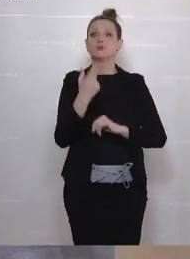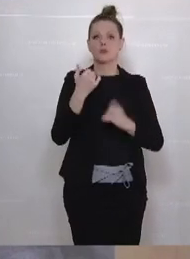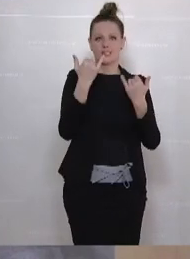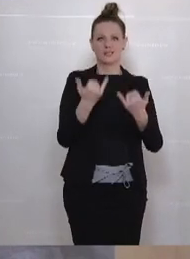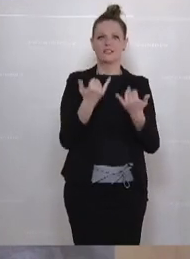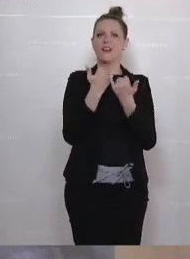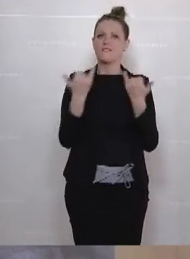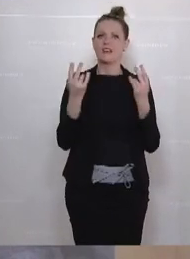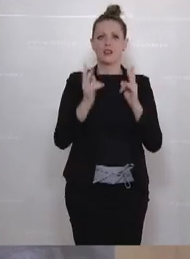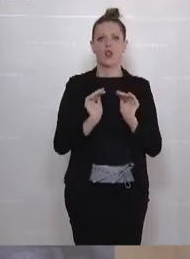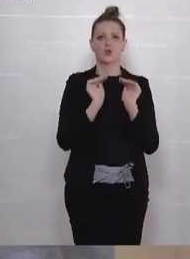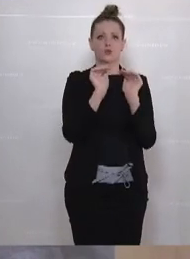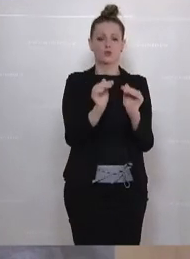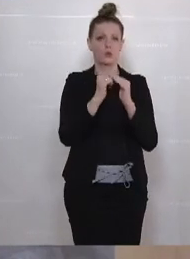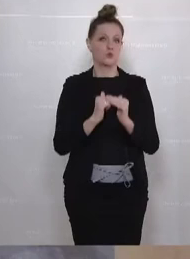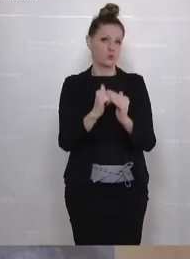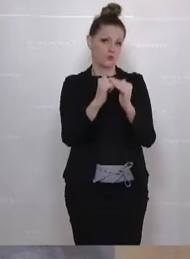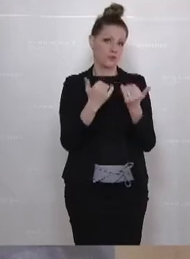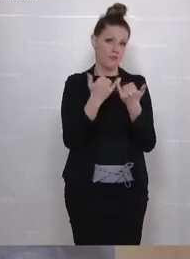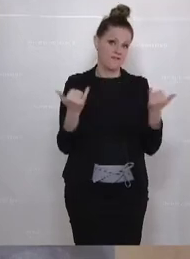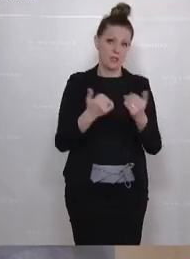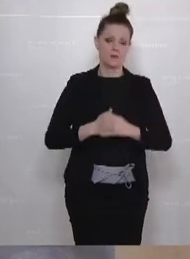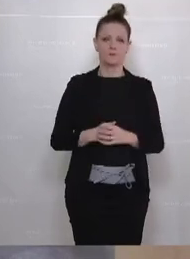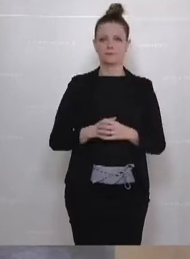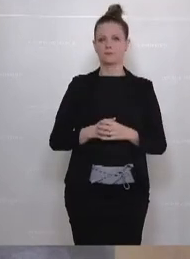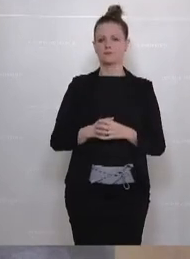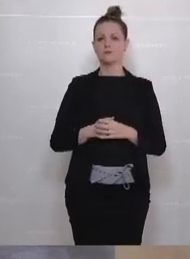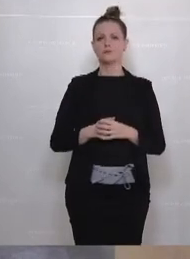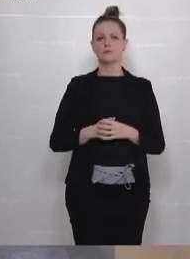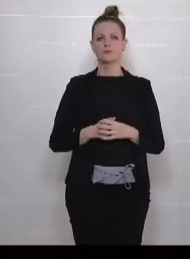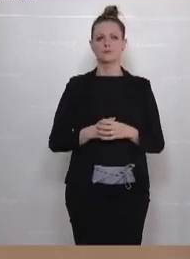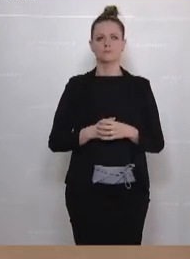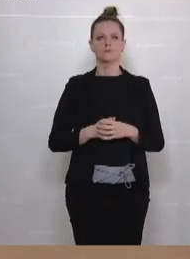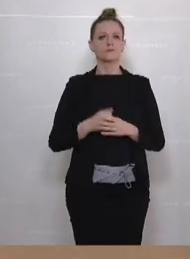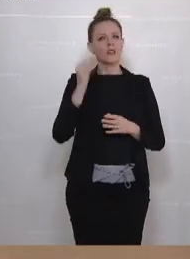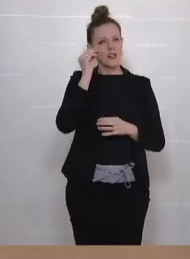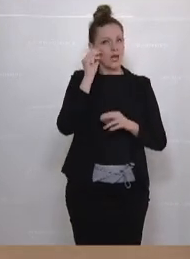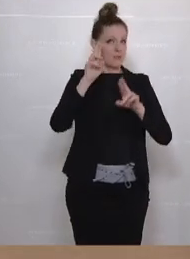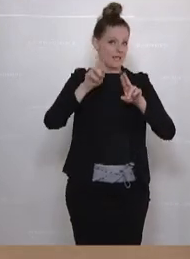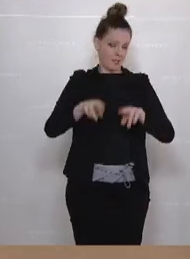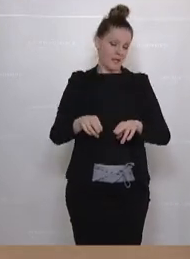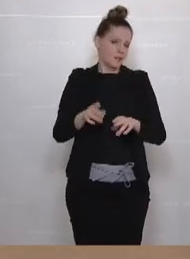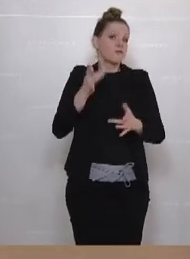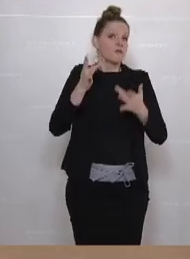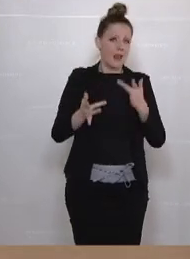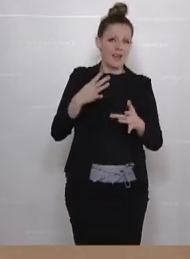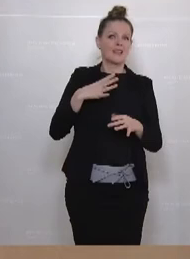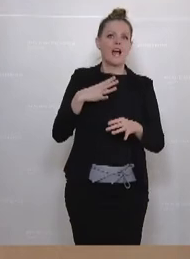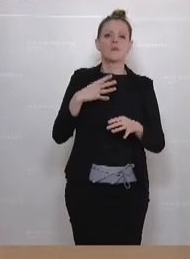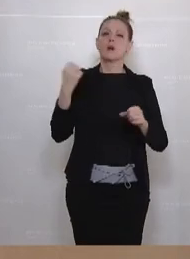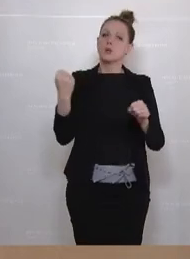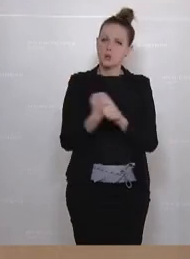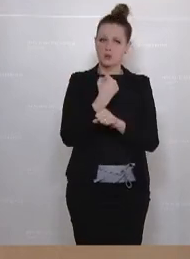zu wahren, zu schützen, zu unterstützen? Nein, ich glaube, Sie haben vielleicht recht, aber deswegen sollte man nicht davon absehen,